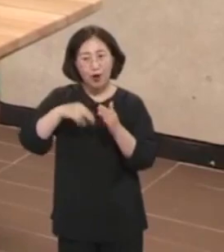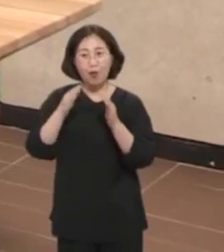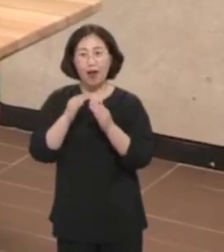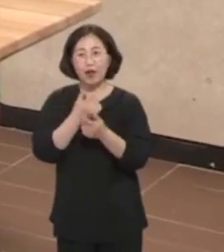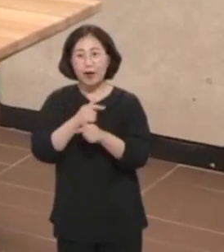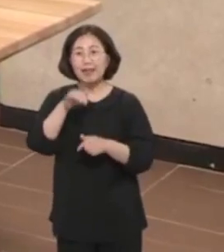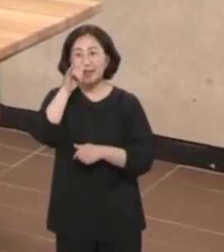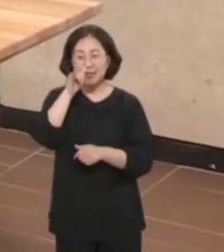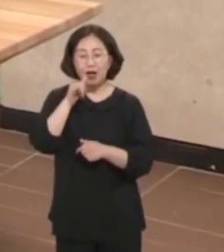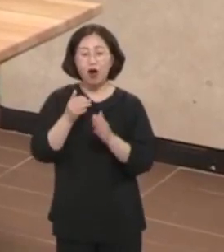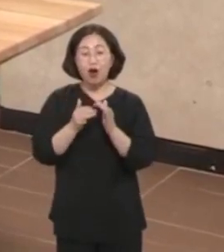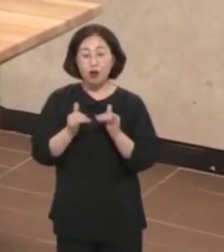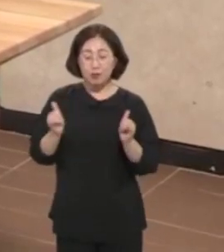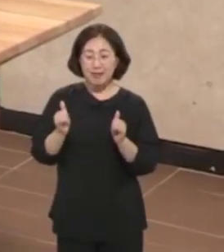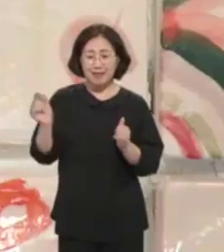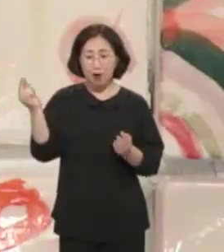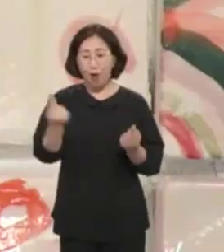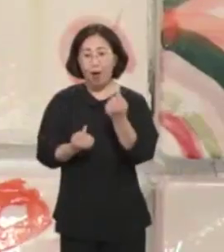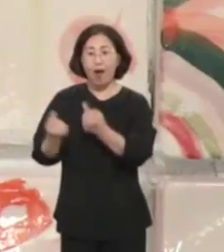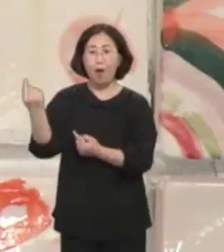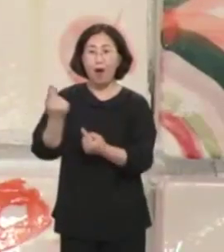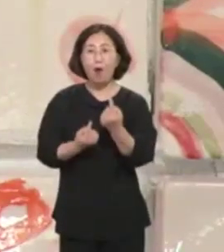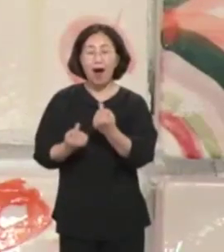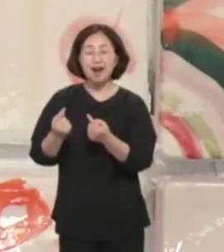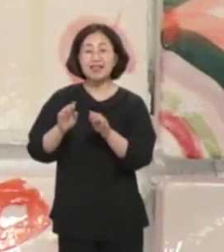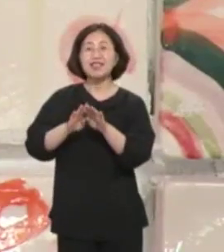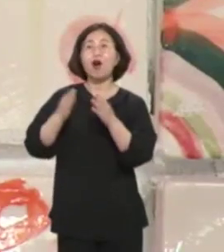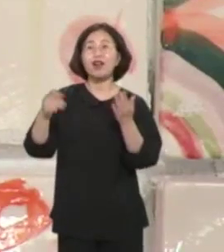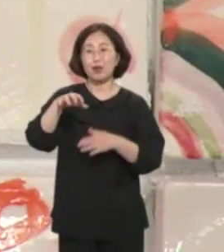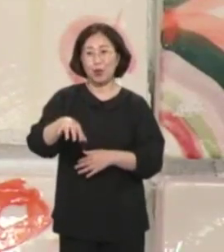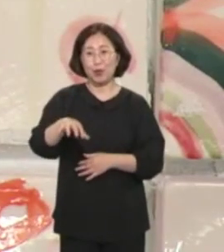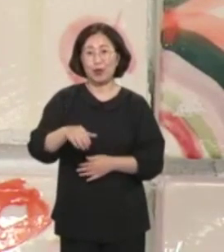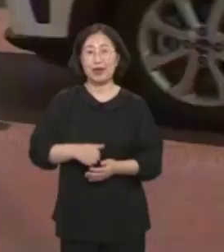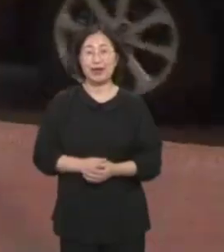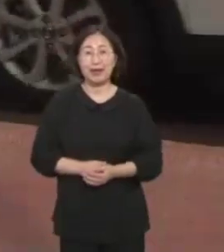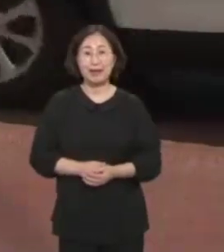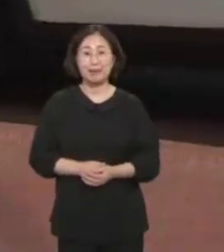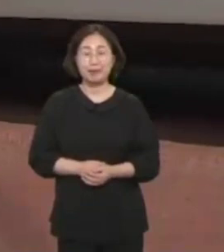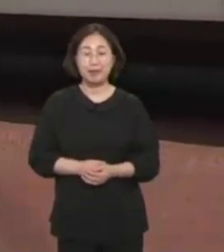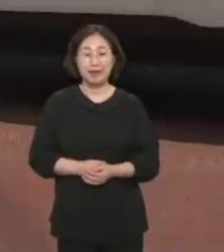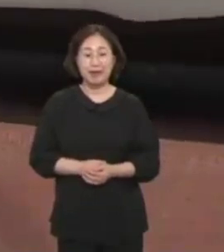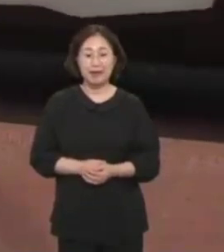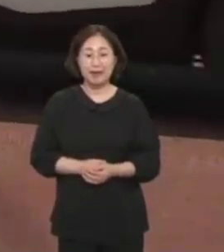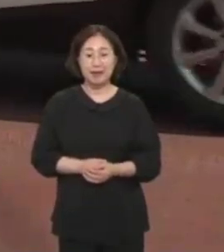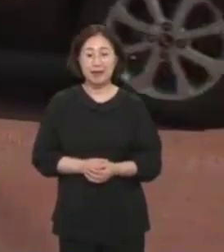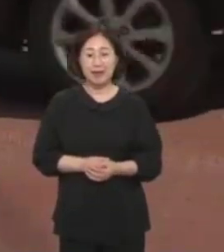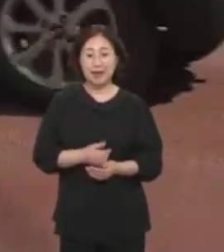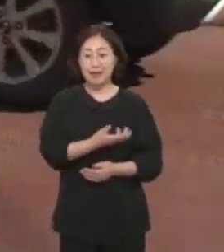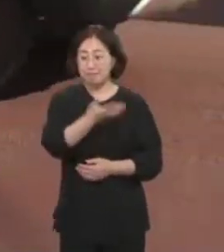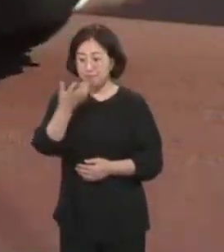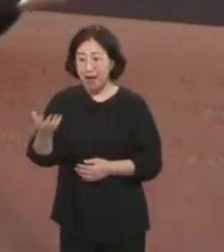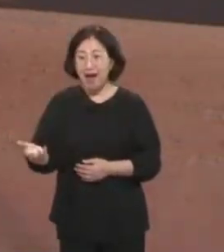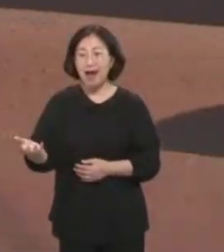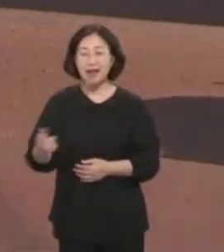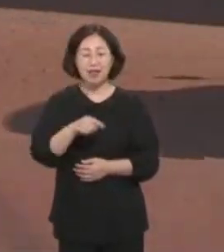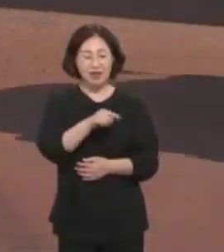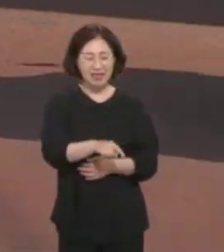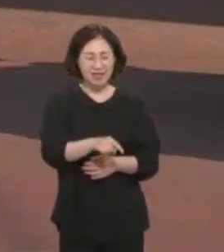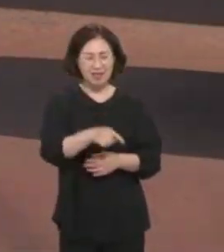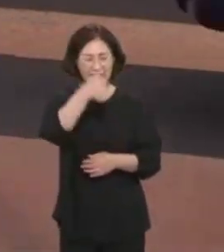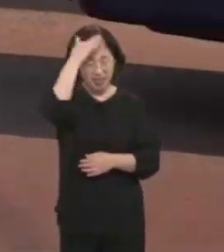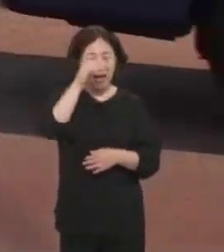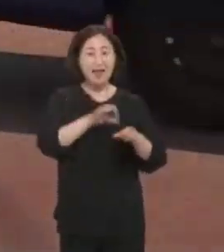꾸며져 주민들이 언제든 다시 찾을 수 있는 열린 공간으로 태어났습니다. 군청사의 이전으로 인해 기존 상권이